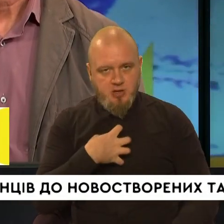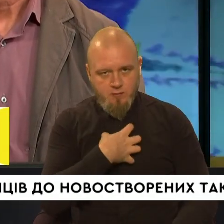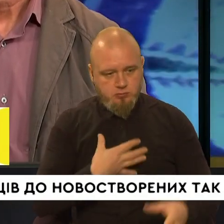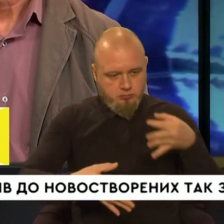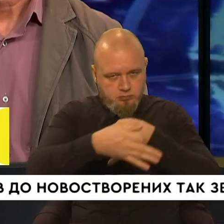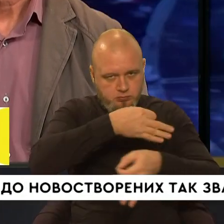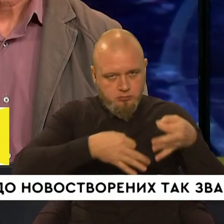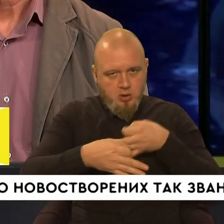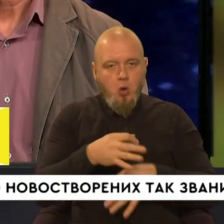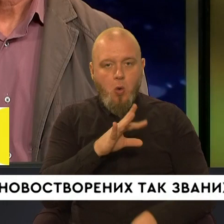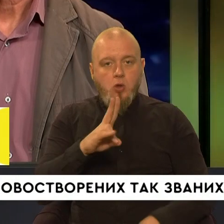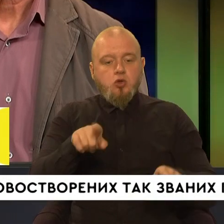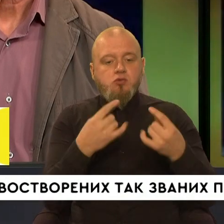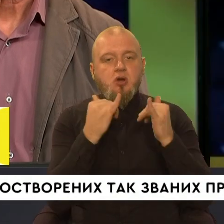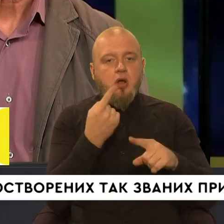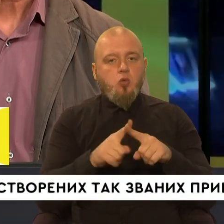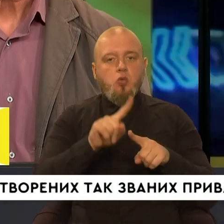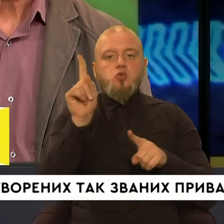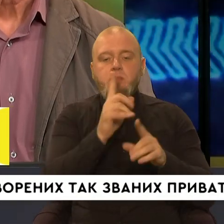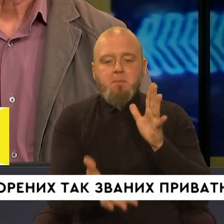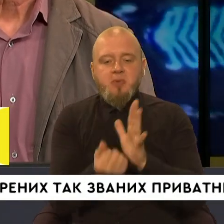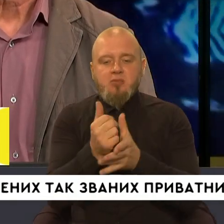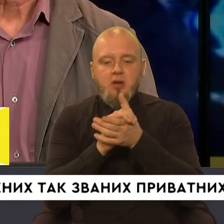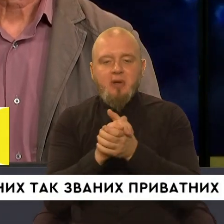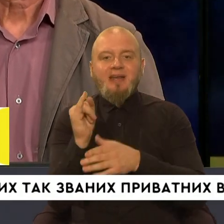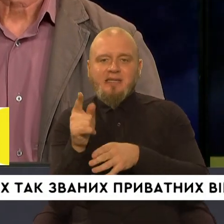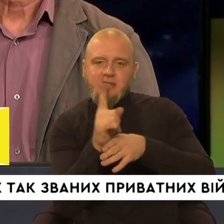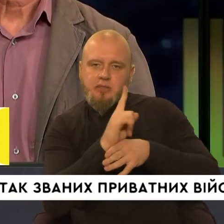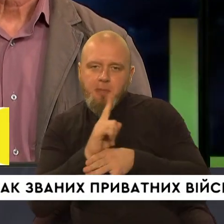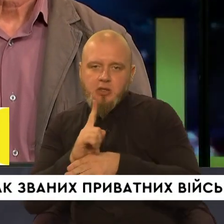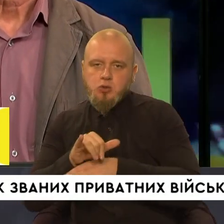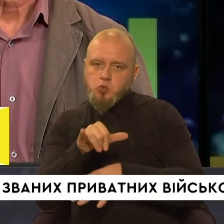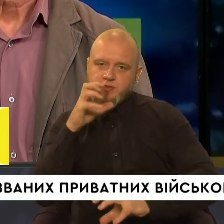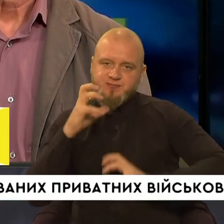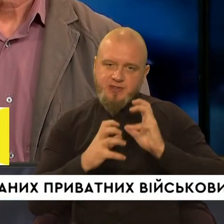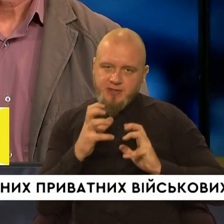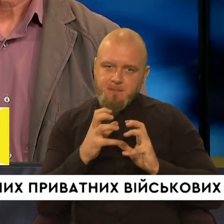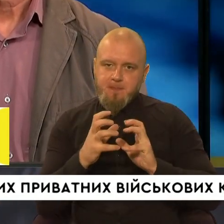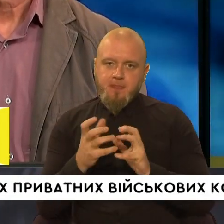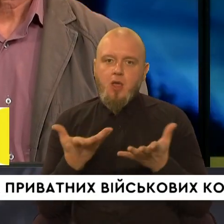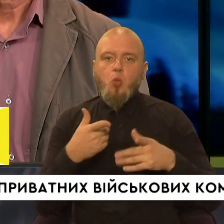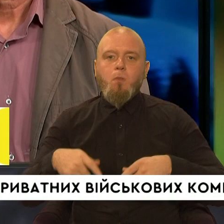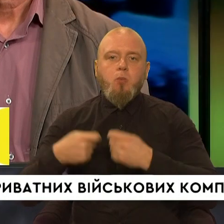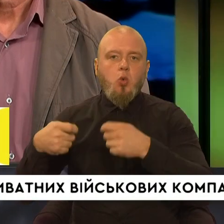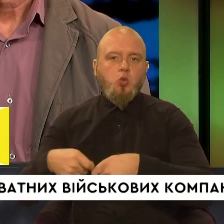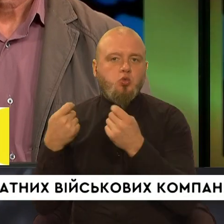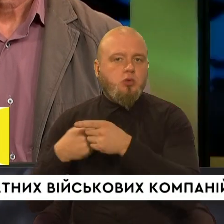а ООН якраз створена для того, щоб підтримувати мир і стабільність у світі, яку